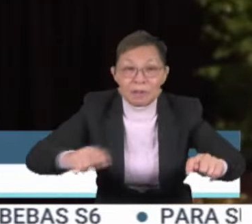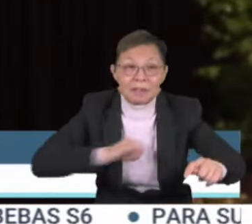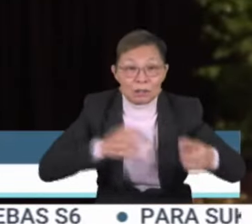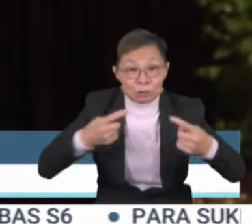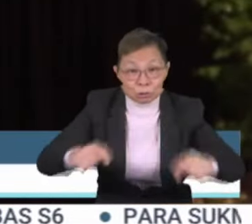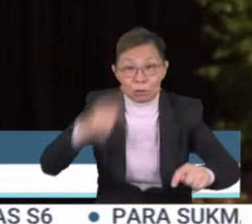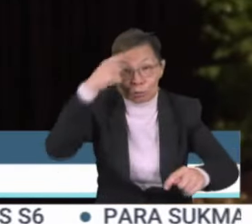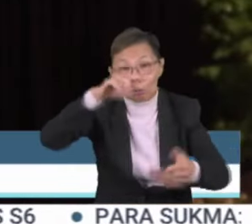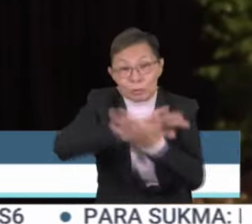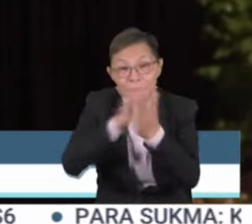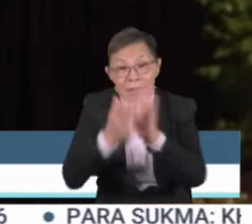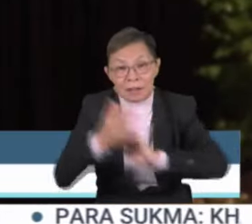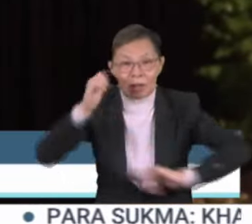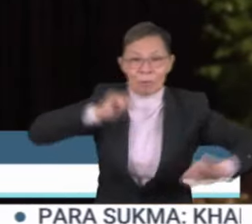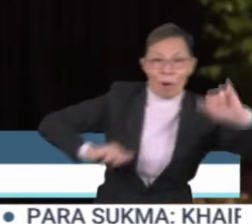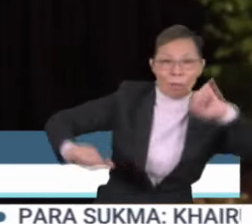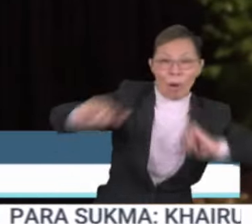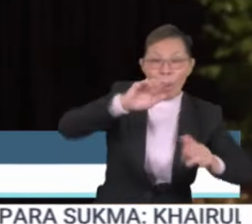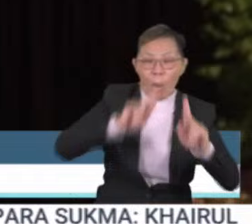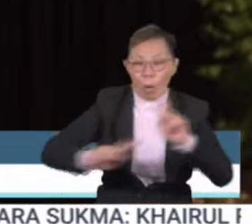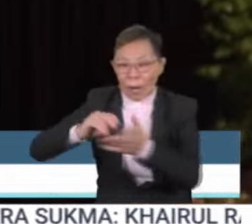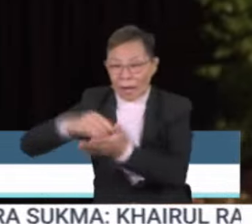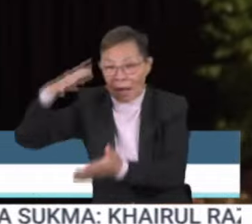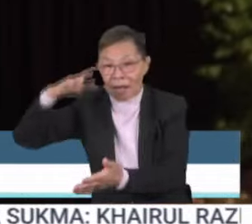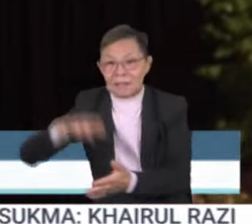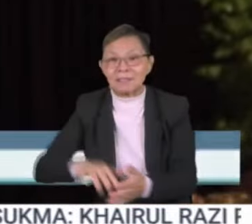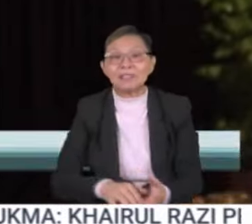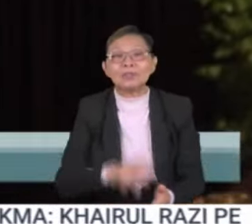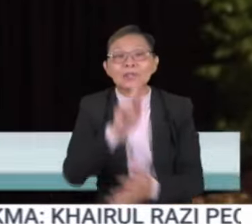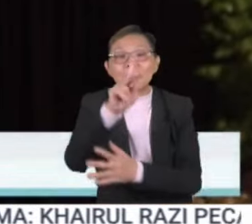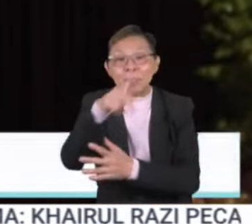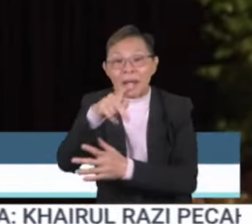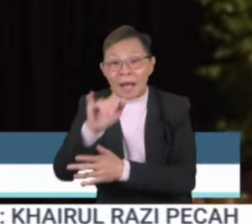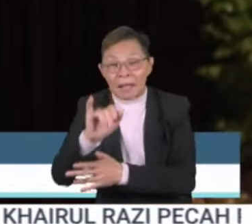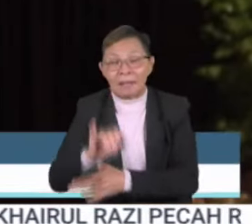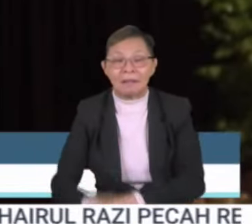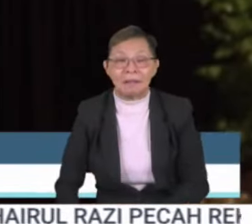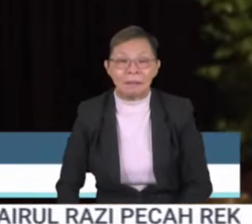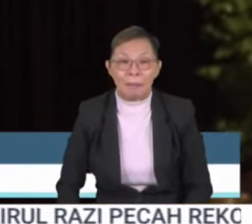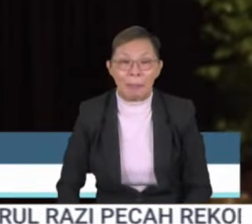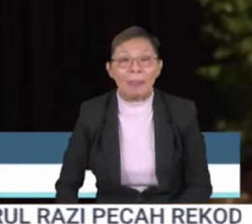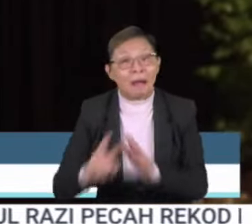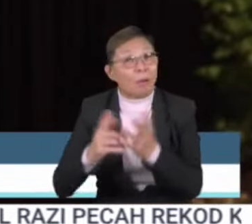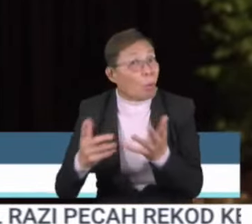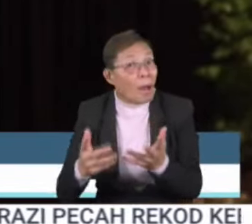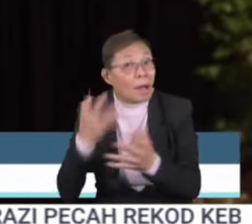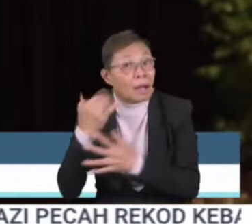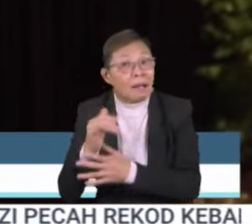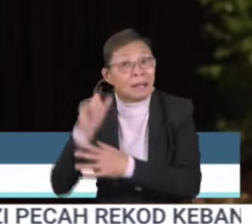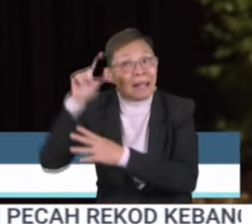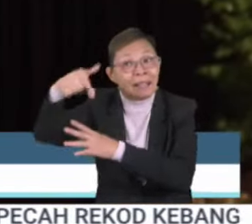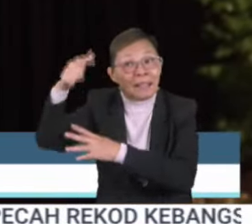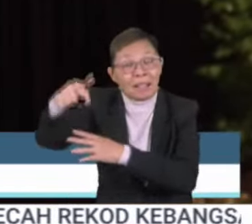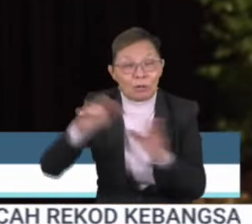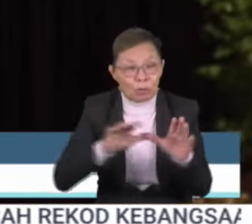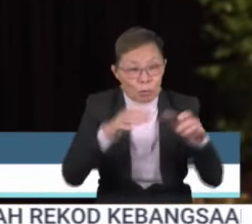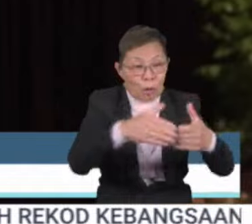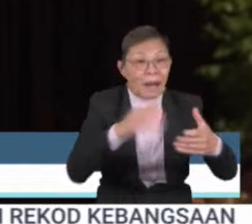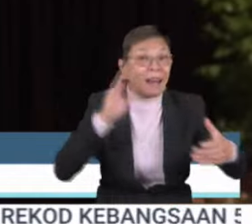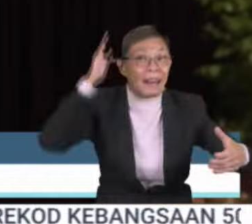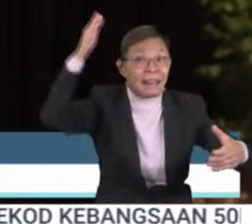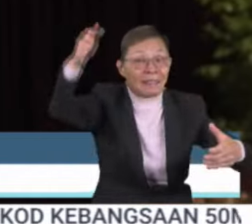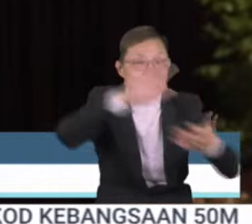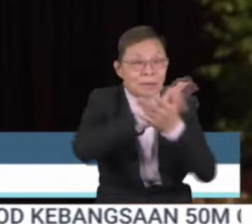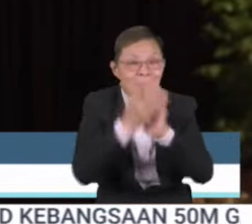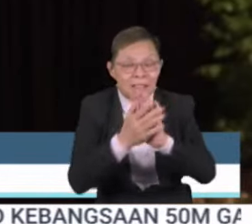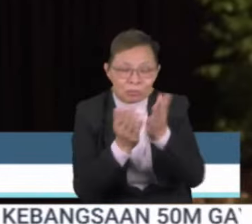menjadikan persembahan bangsawan ini sebagai satu benchmark. Itu benchmark supaya nanti akan kumpulan-kumpulan akan datang dapat